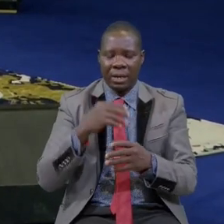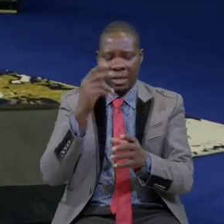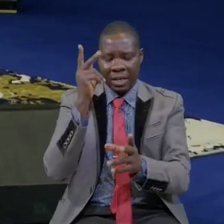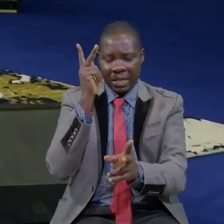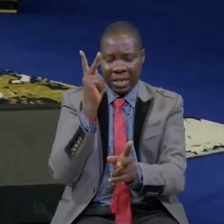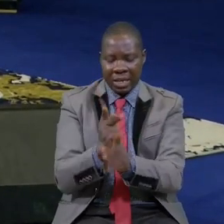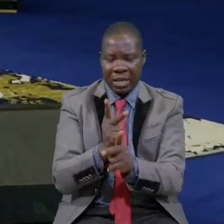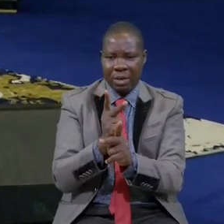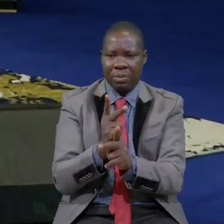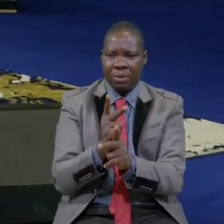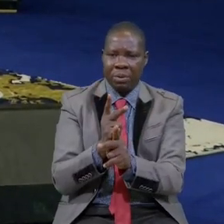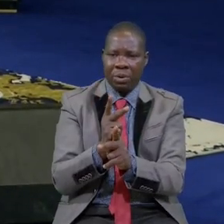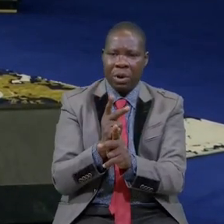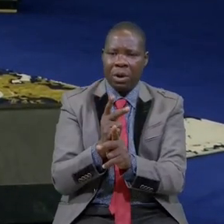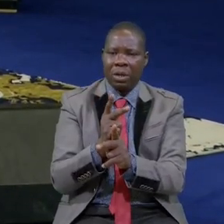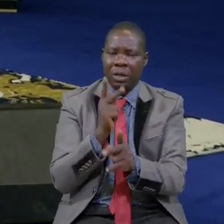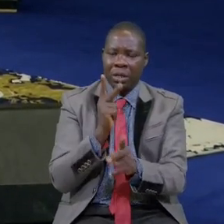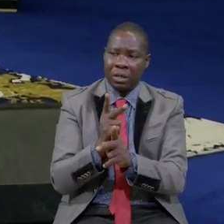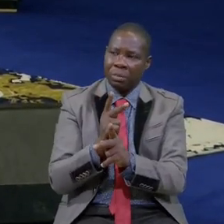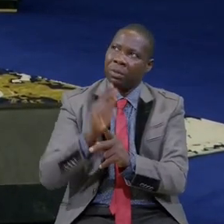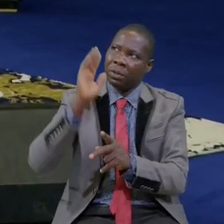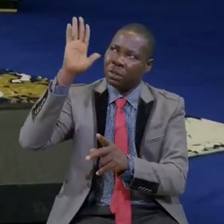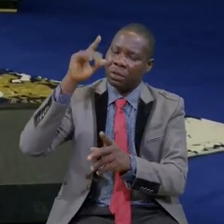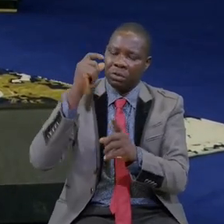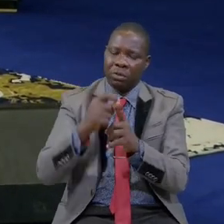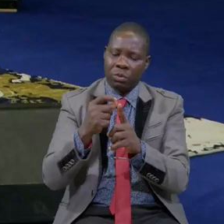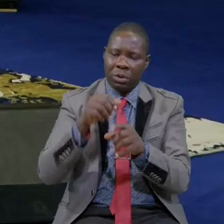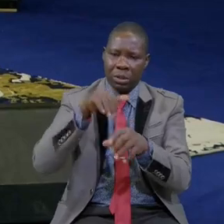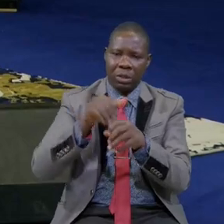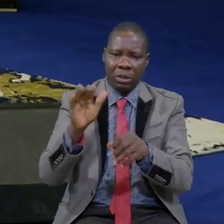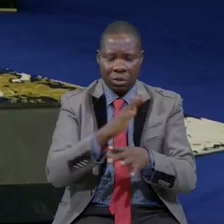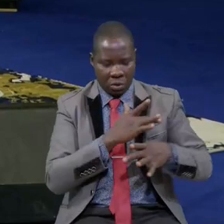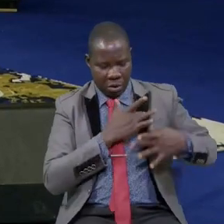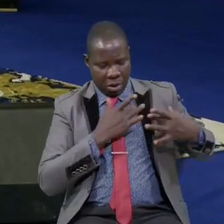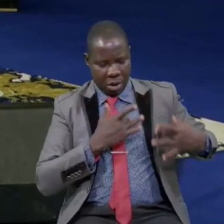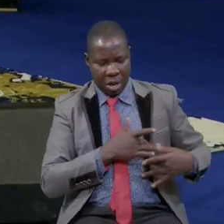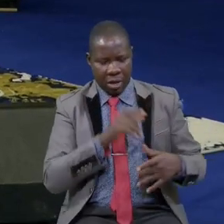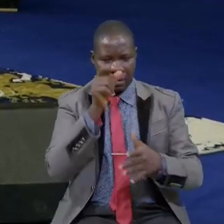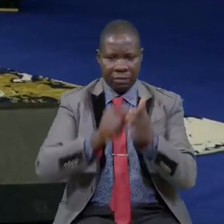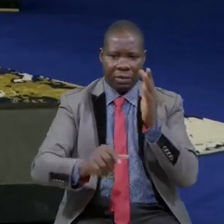mets dans ton cœur ses paroles.